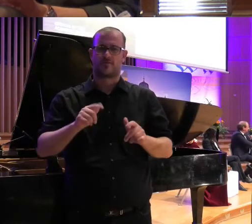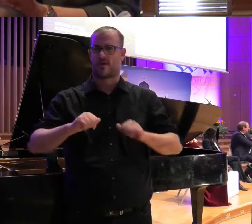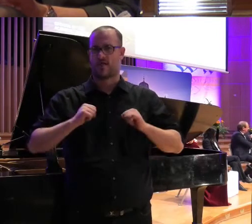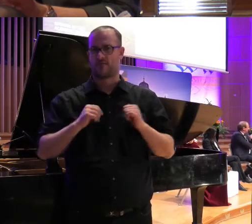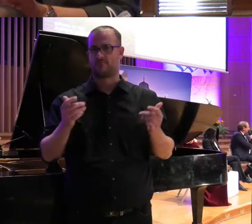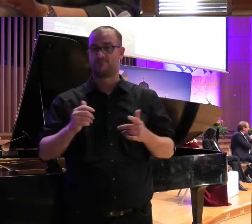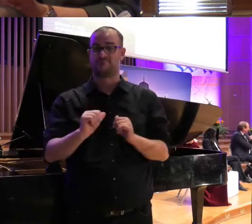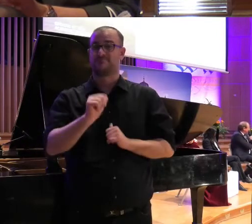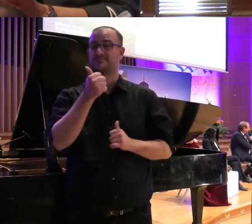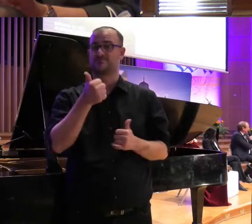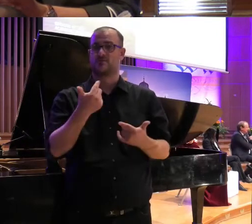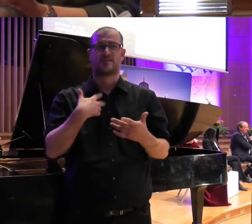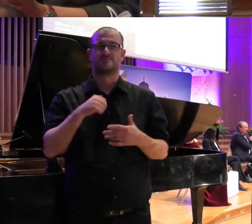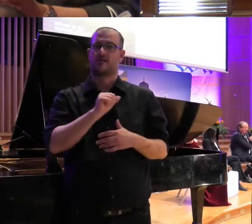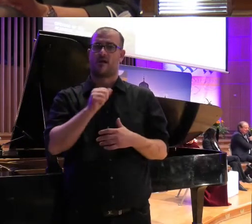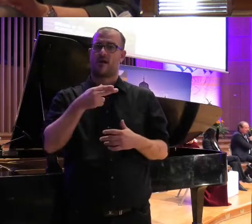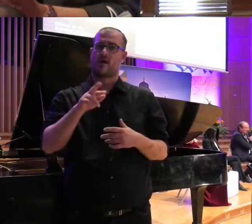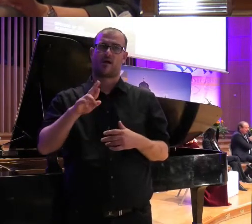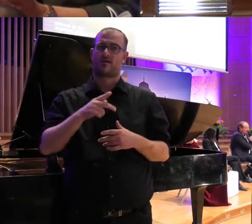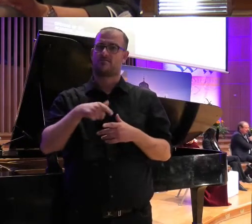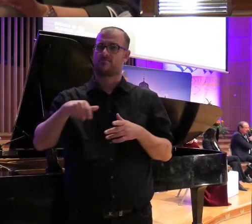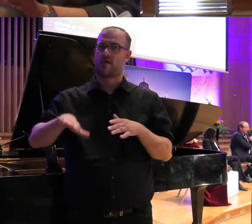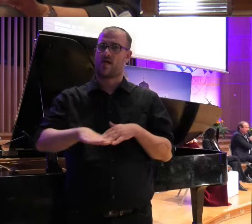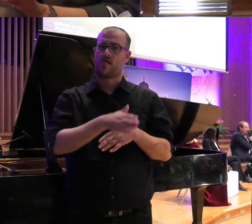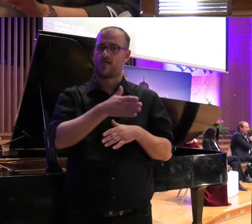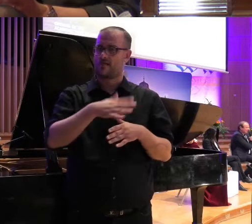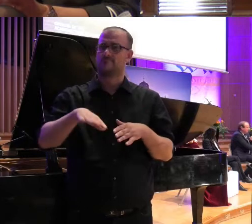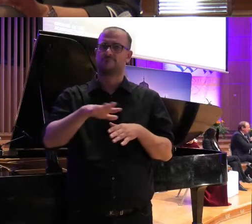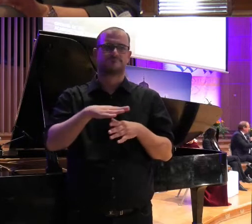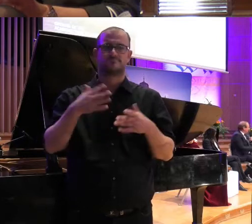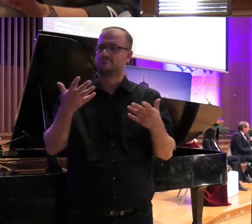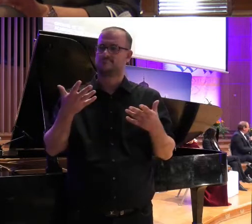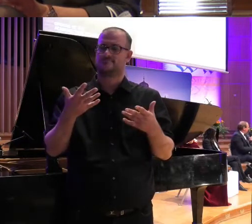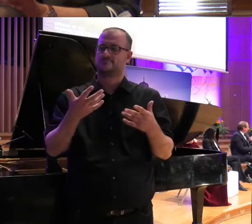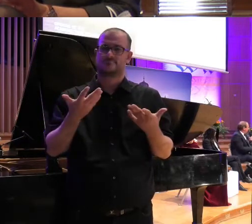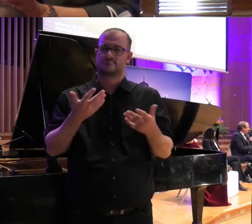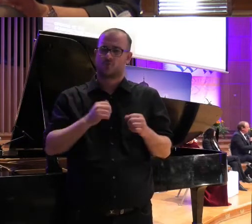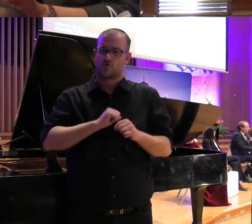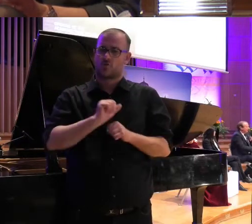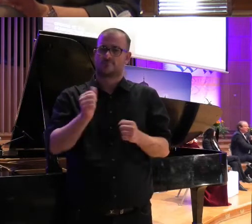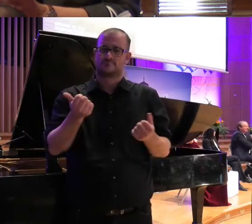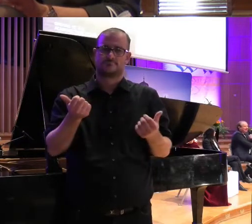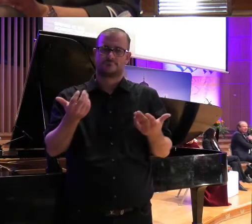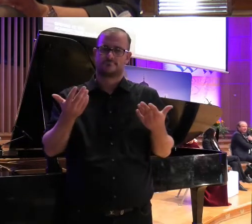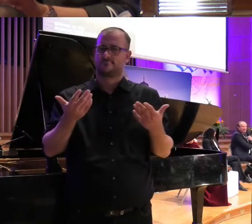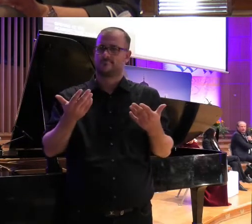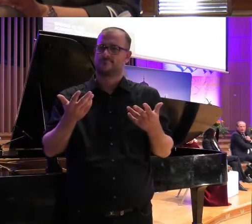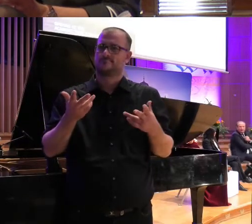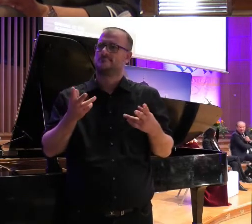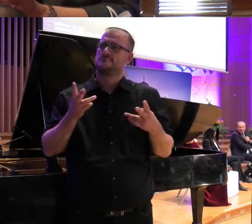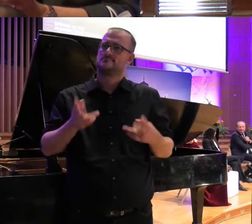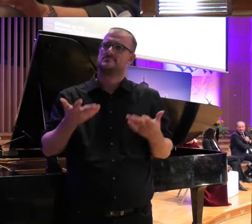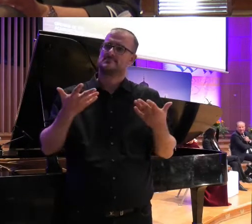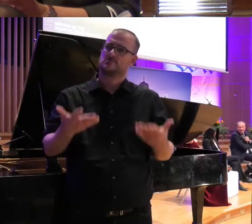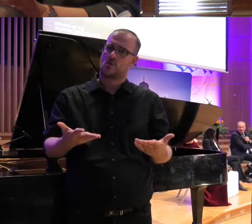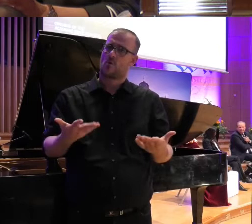es um das Ahrtal geht. Aber nichtsdestoweniger, im Grunde genommen ist man ja für